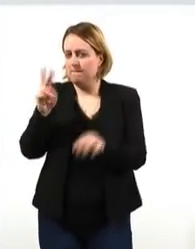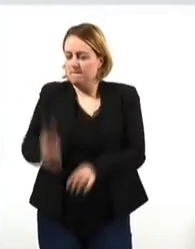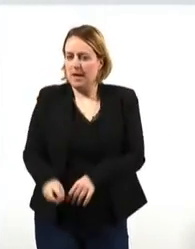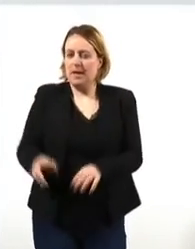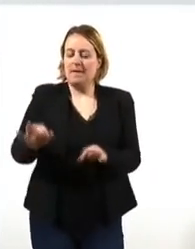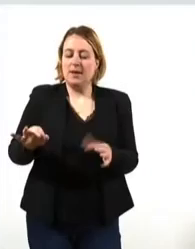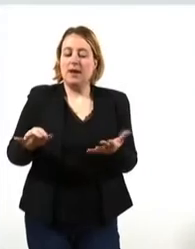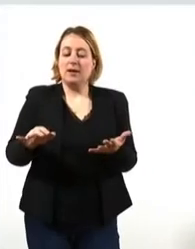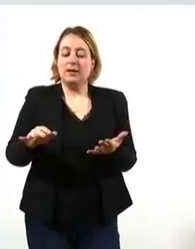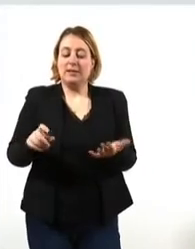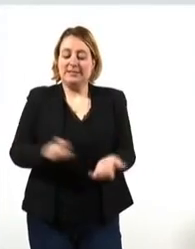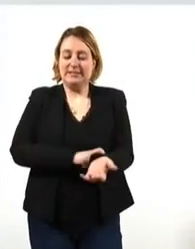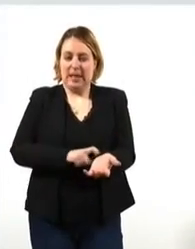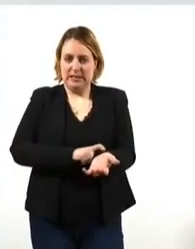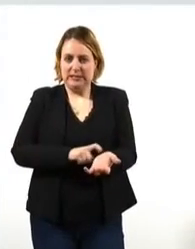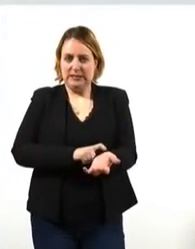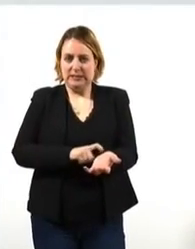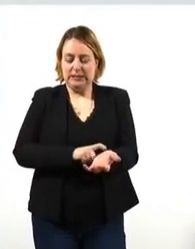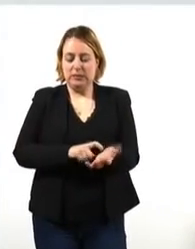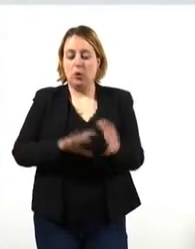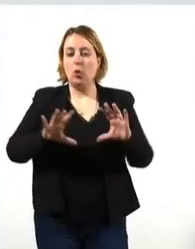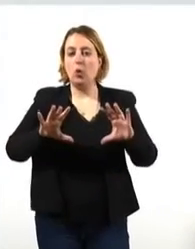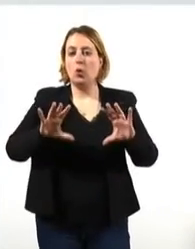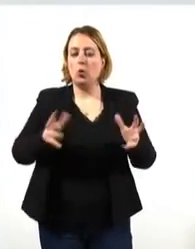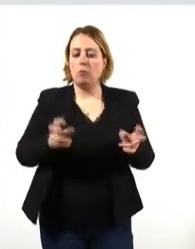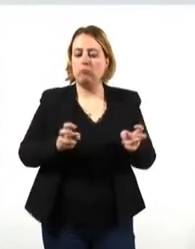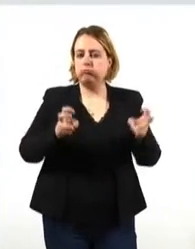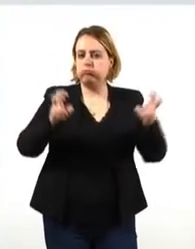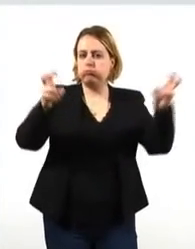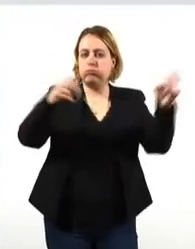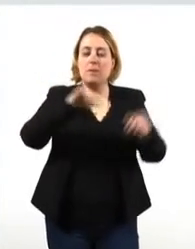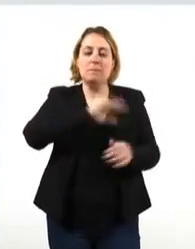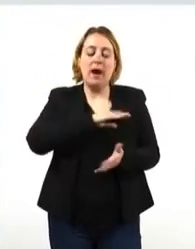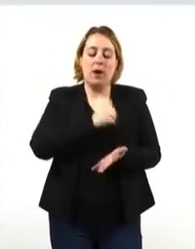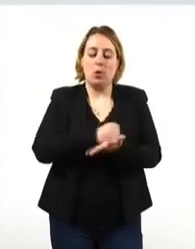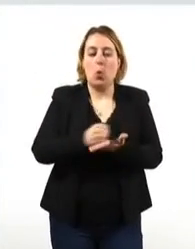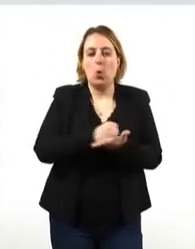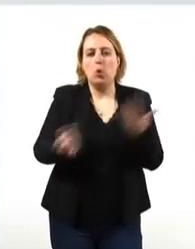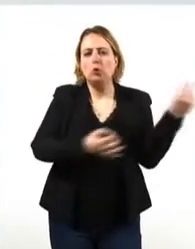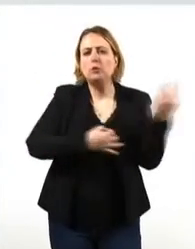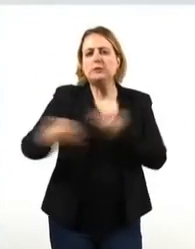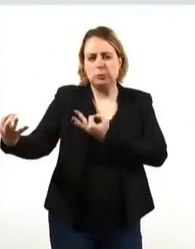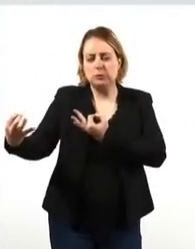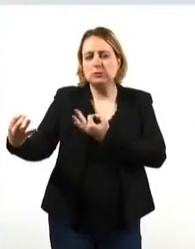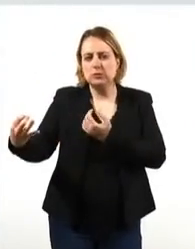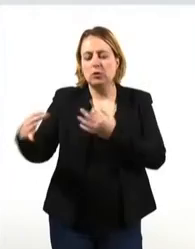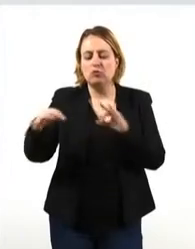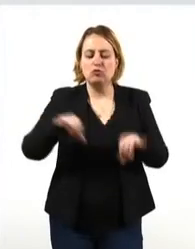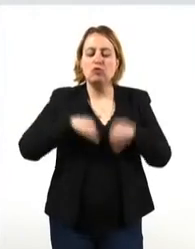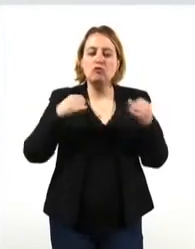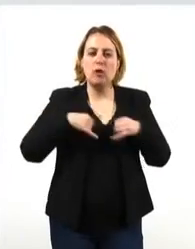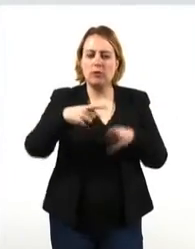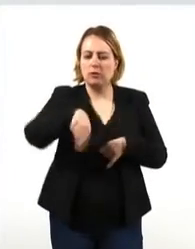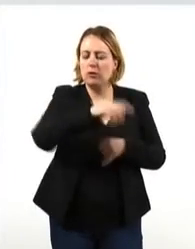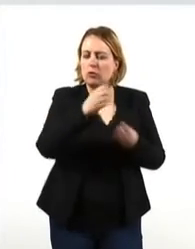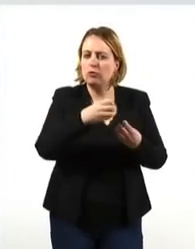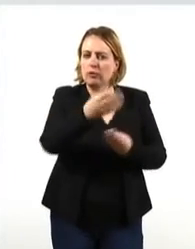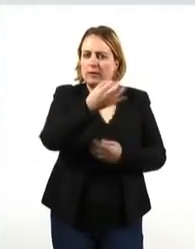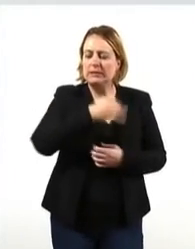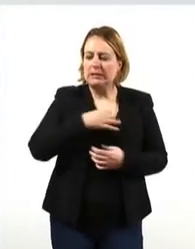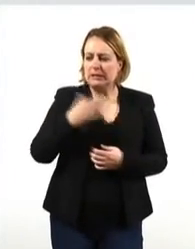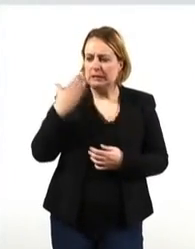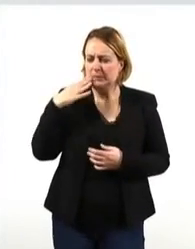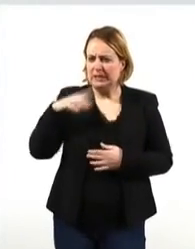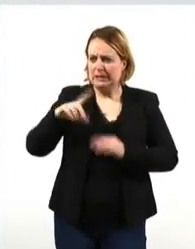niveau de stress avec du contrôle continu, dans lequel un certain nombre de jeunes nous disent on ne peut plus se permettre d'avoir la